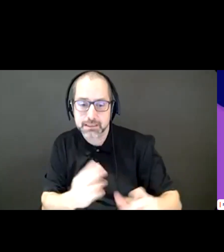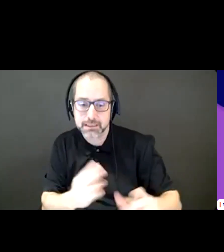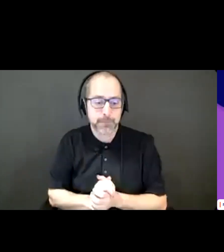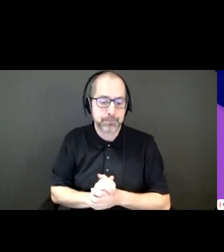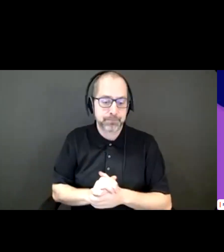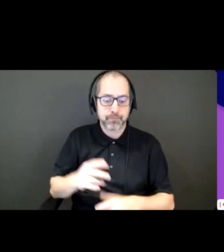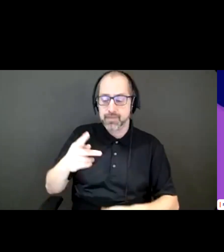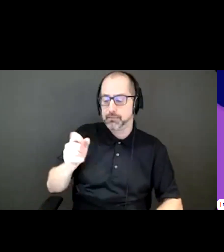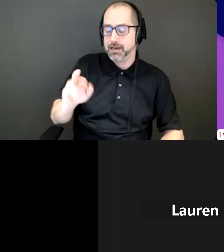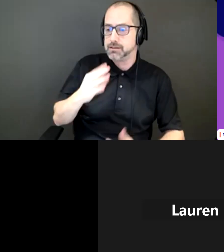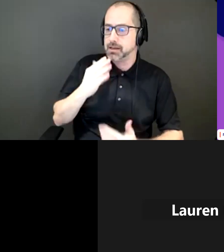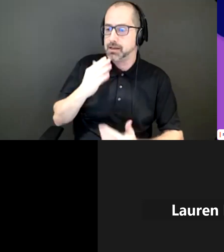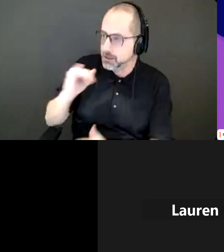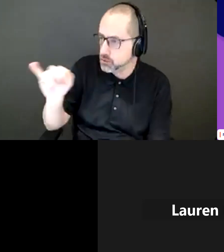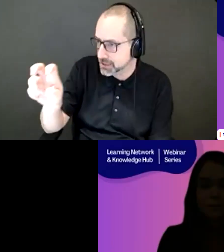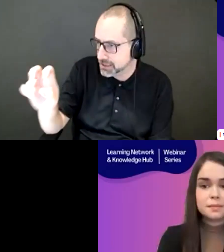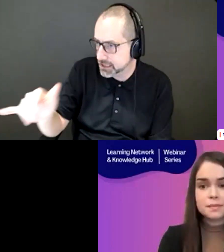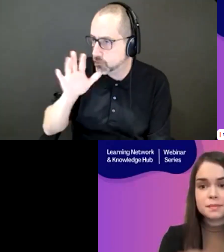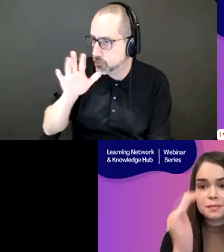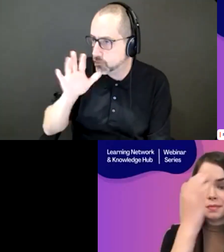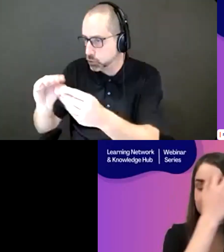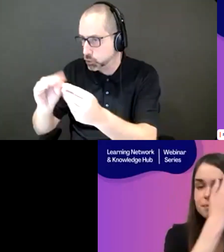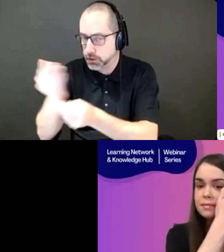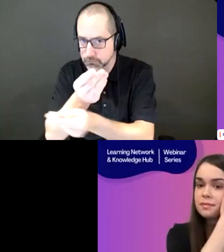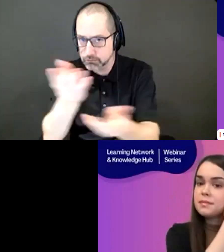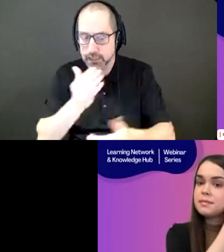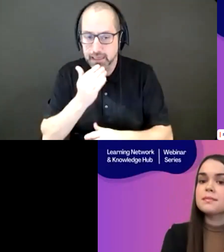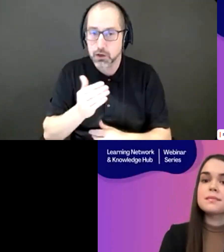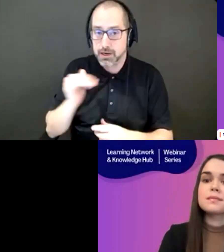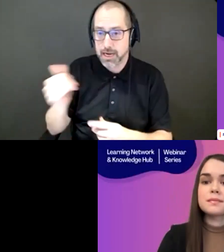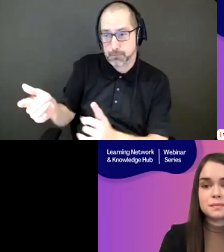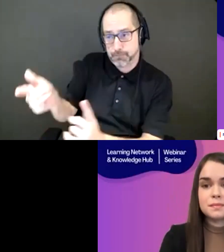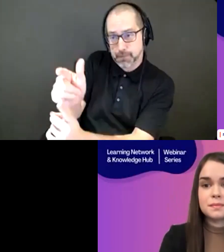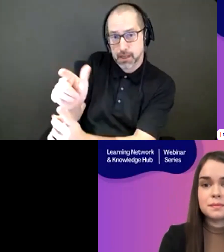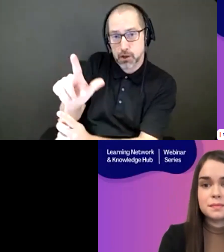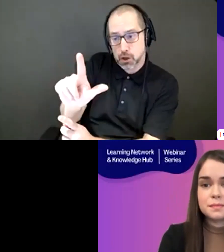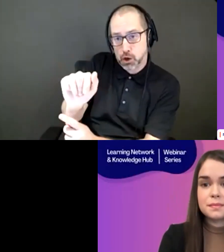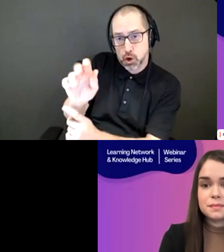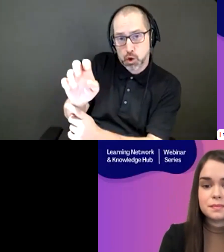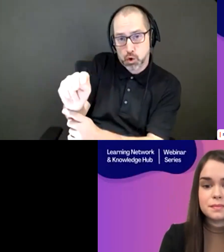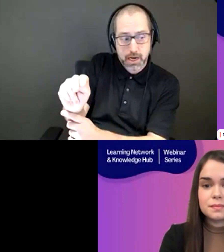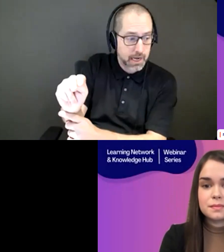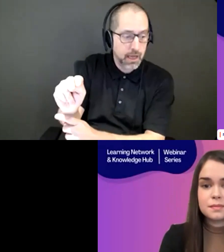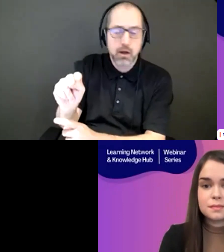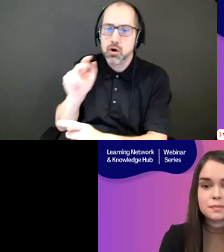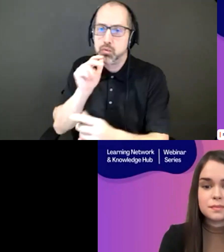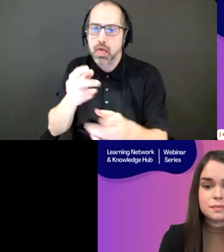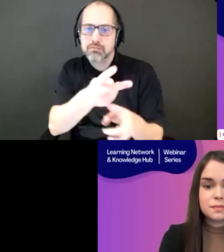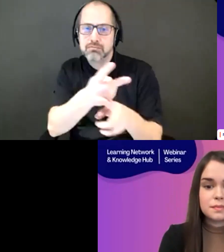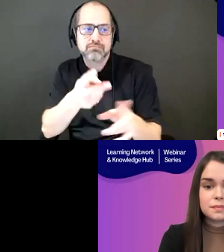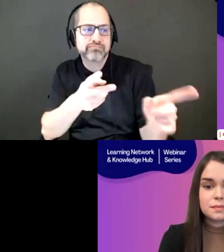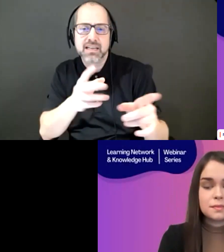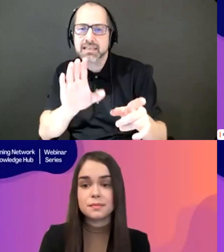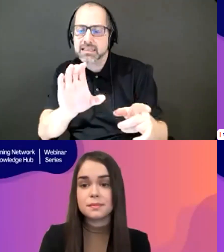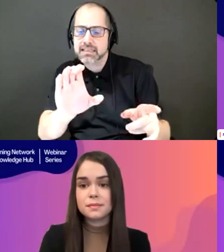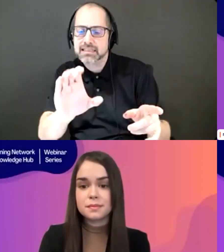merci d'avoir partagé votre histoire maintenant je me tourne vers Lauren qui va partager